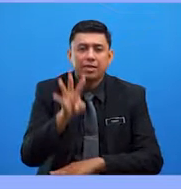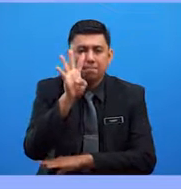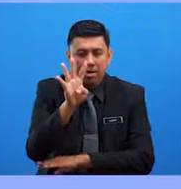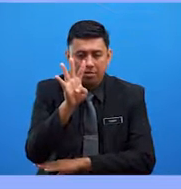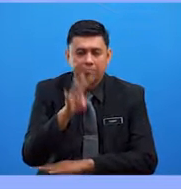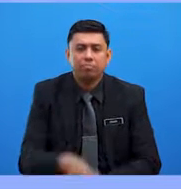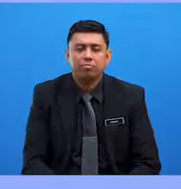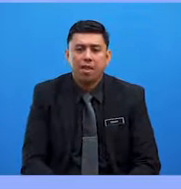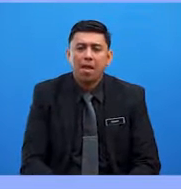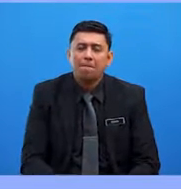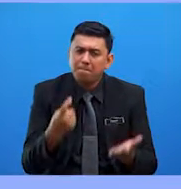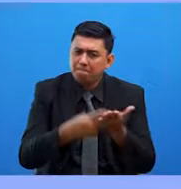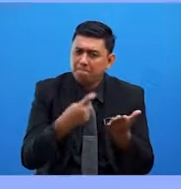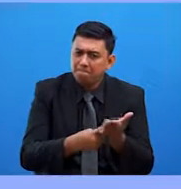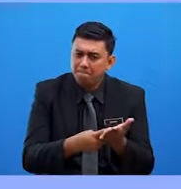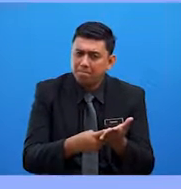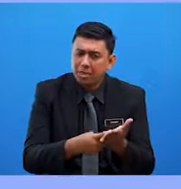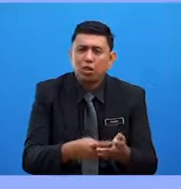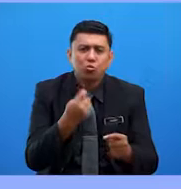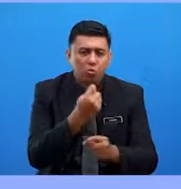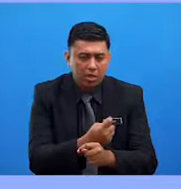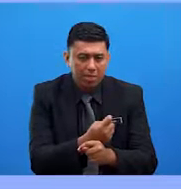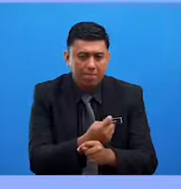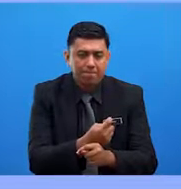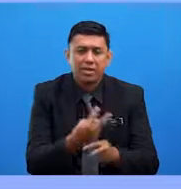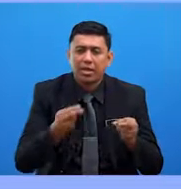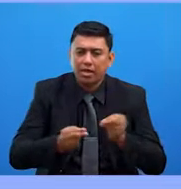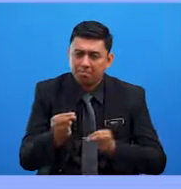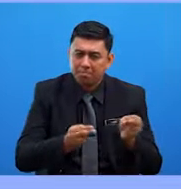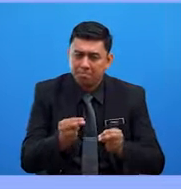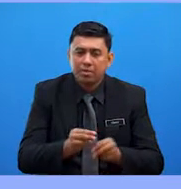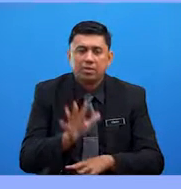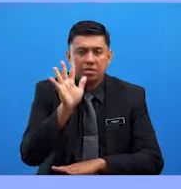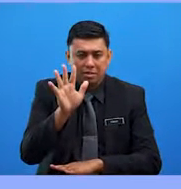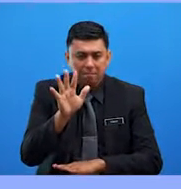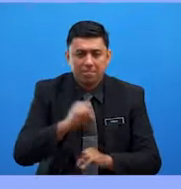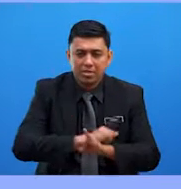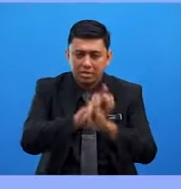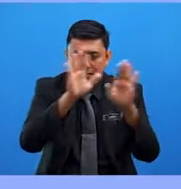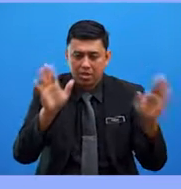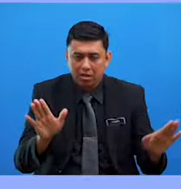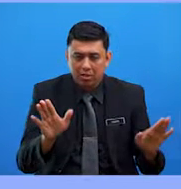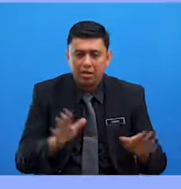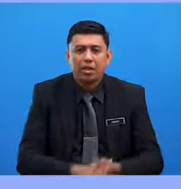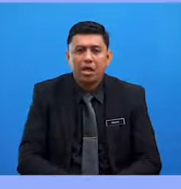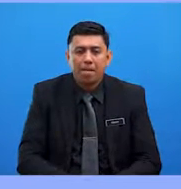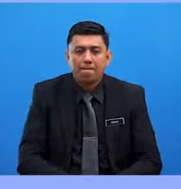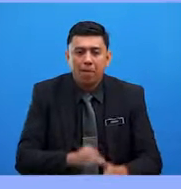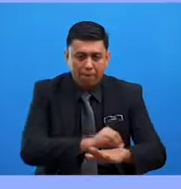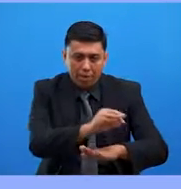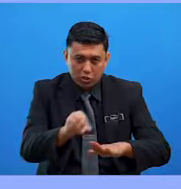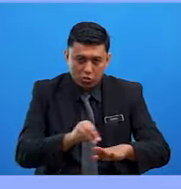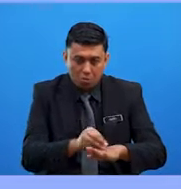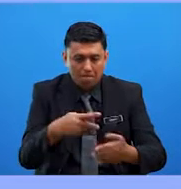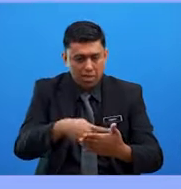Keempat, membincangkan peranan perniagaan. Kelima, menjelaskan faktor pengeluaran.